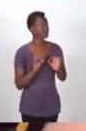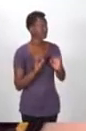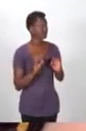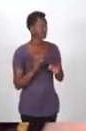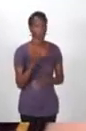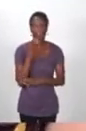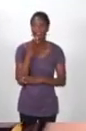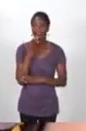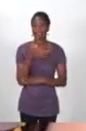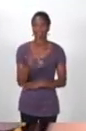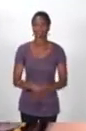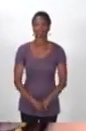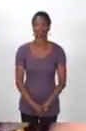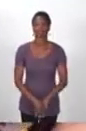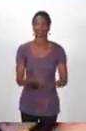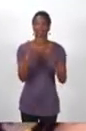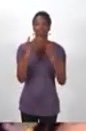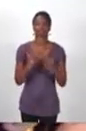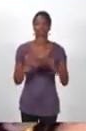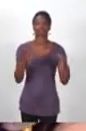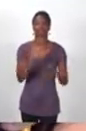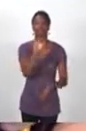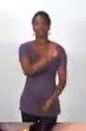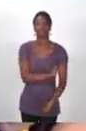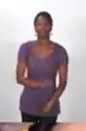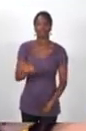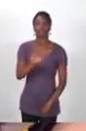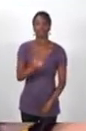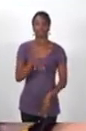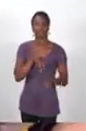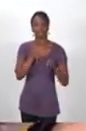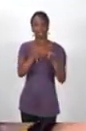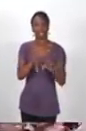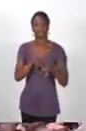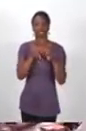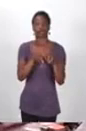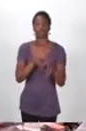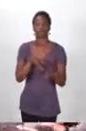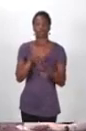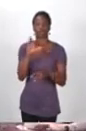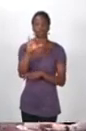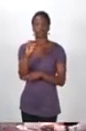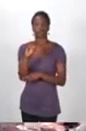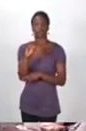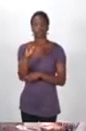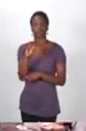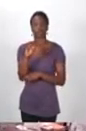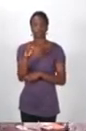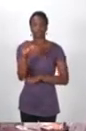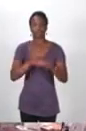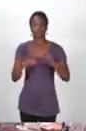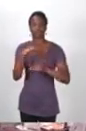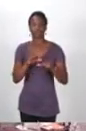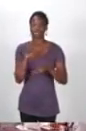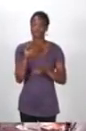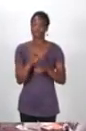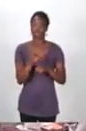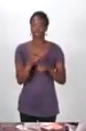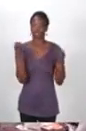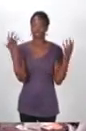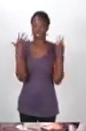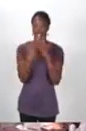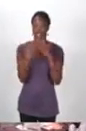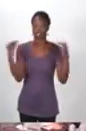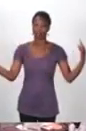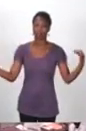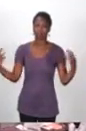Le Congrès européen de l'agriculture biologique est l'un des plus grands événements de la bio en Europe. Il est généralement